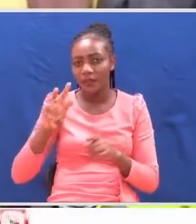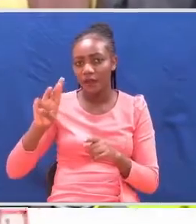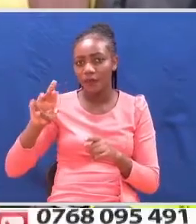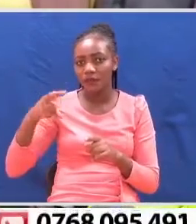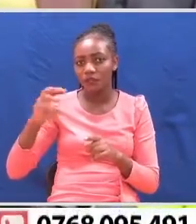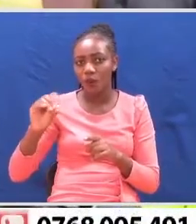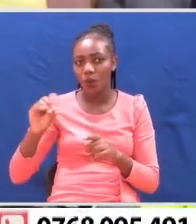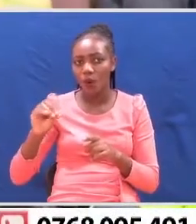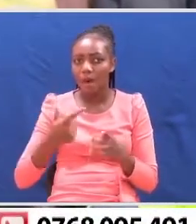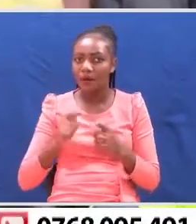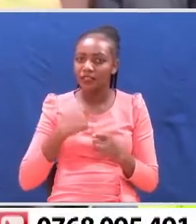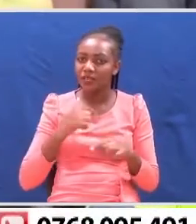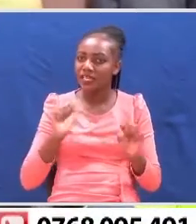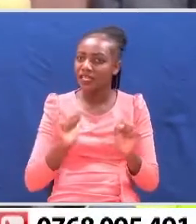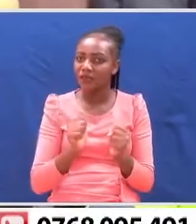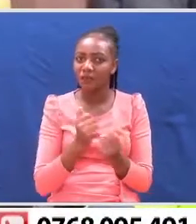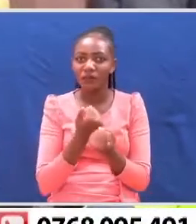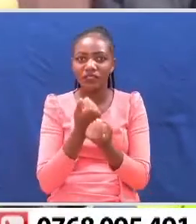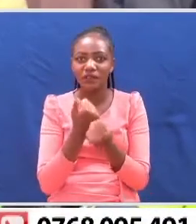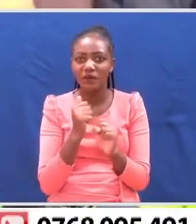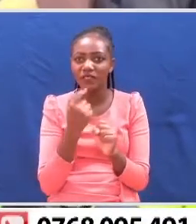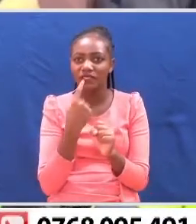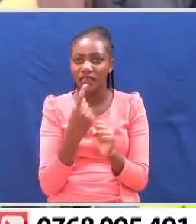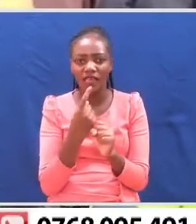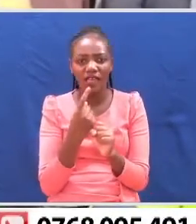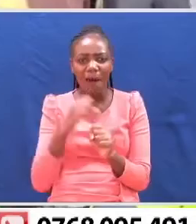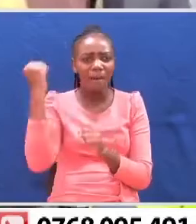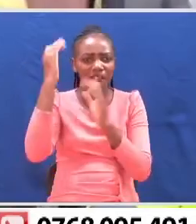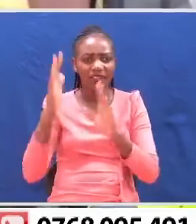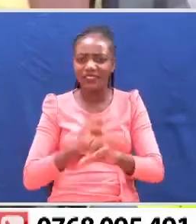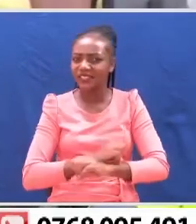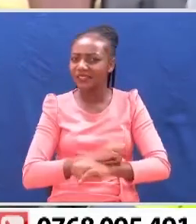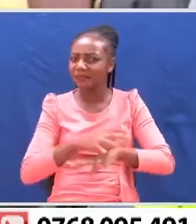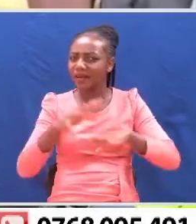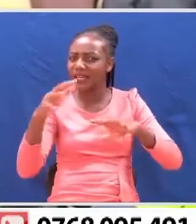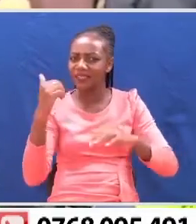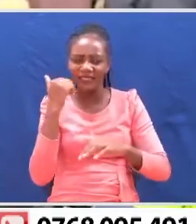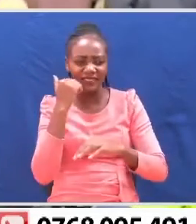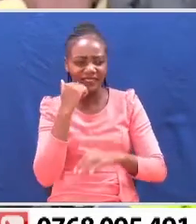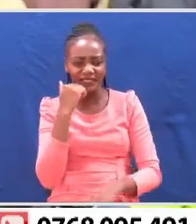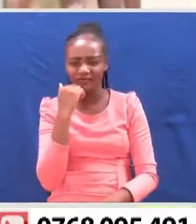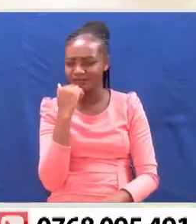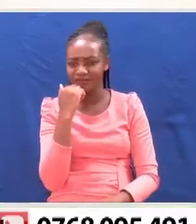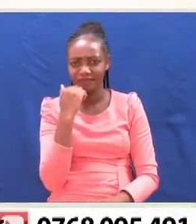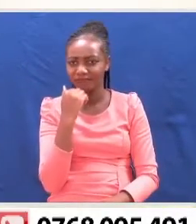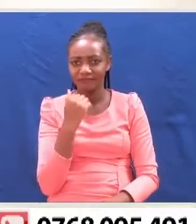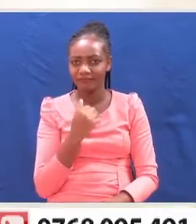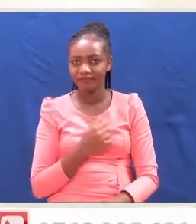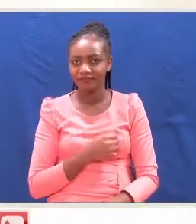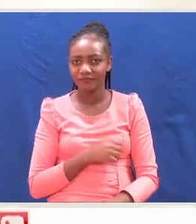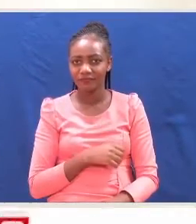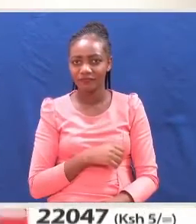lakini sio pia kusema kwamba vile kwa sababu walifanya hivyo ndio walisambaza virusi. Kwa sababu hiyo lazima itabidi ujieleze